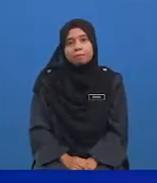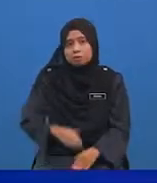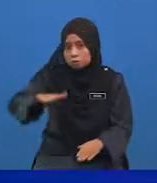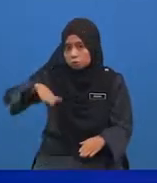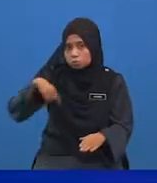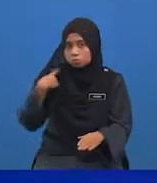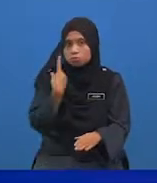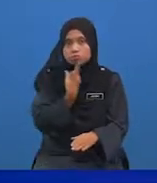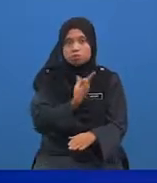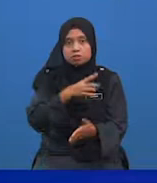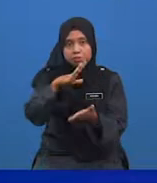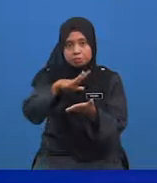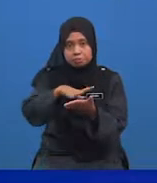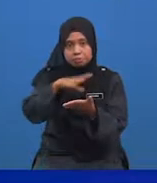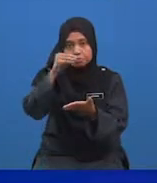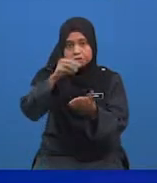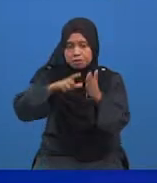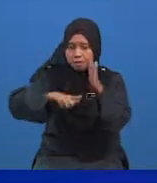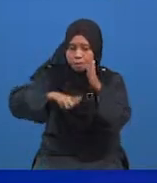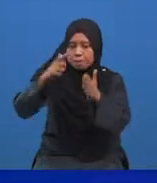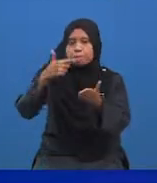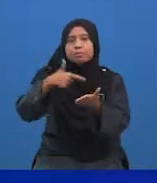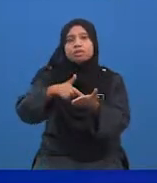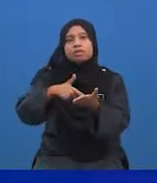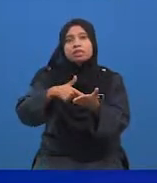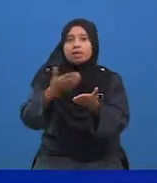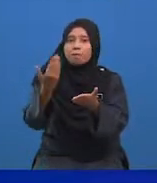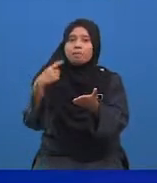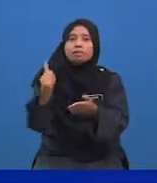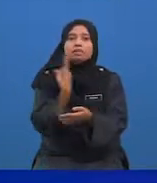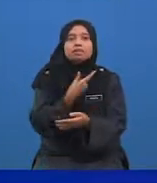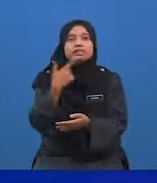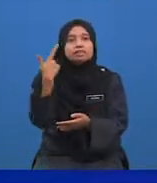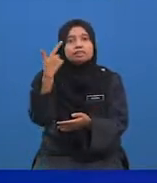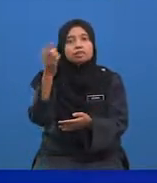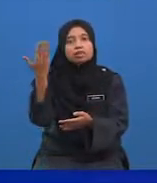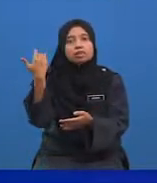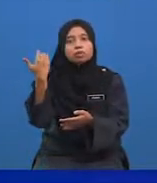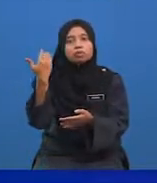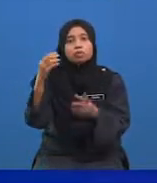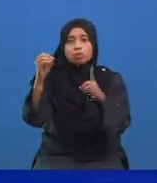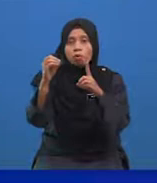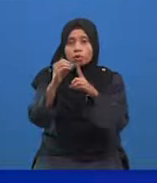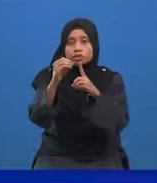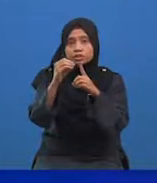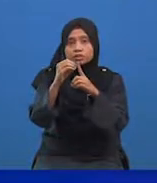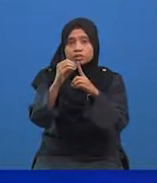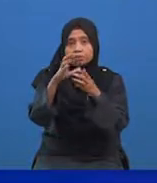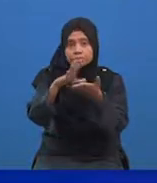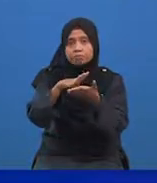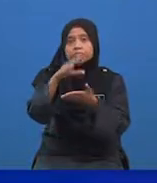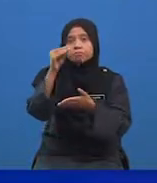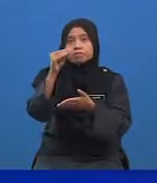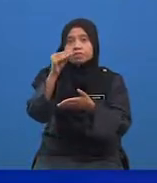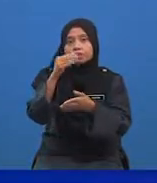Sebelum kita pelajari lebih lanjut lagi, mari kita lihat dahulu objektif pembelajaran